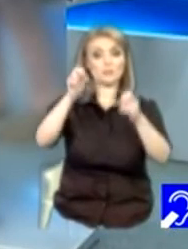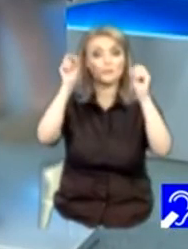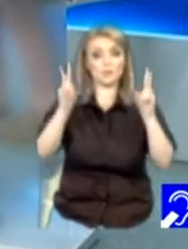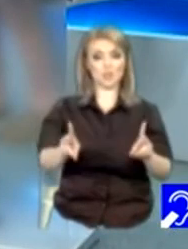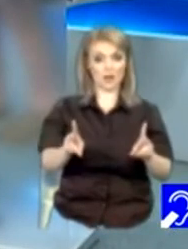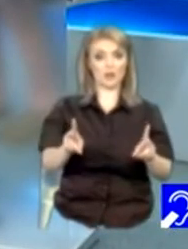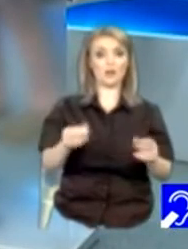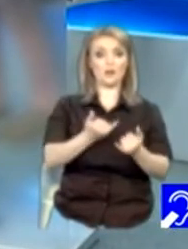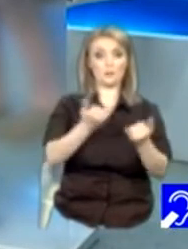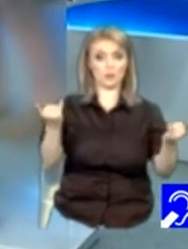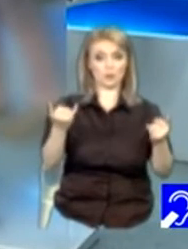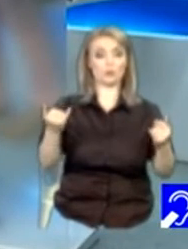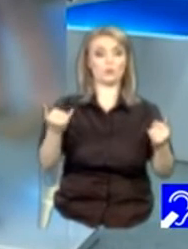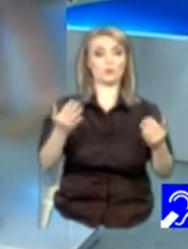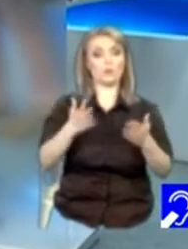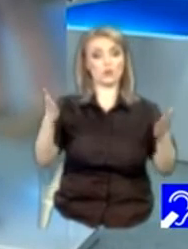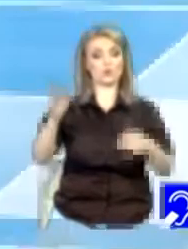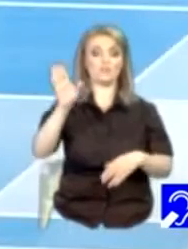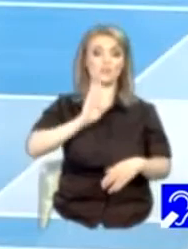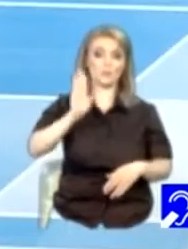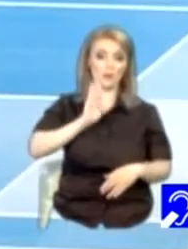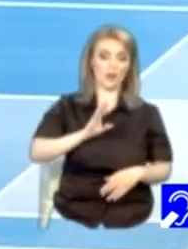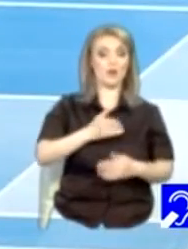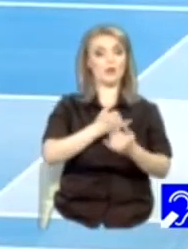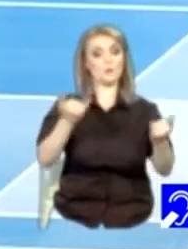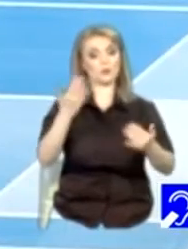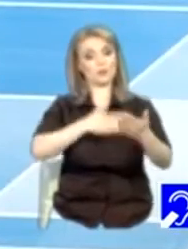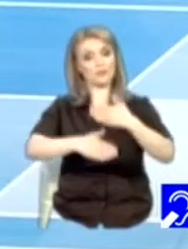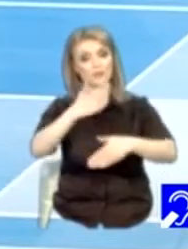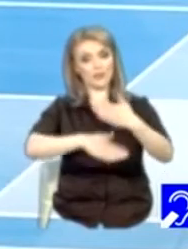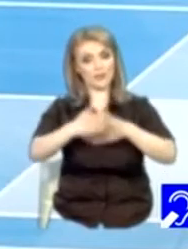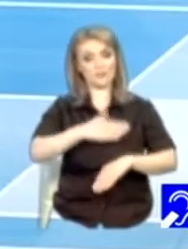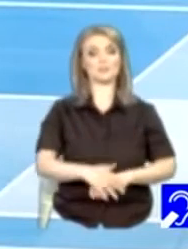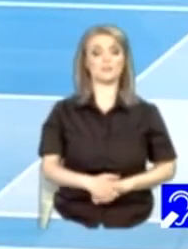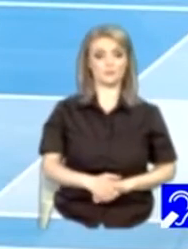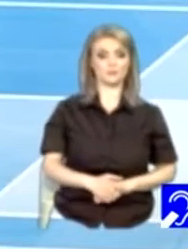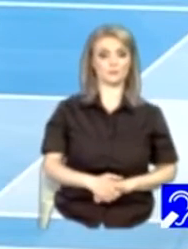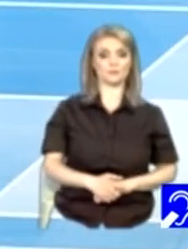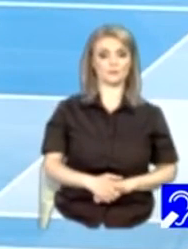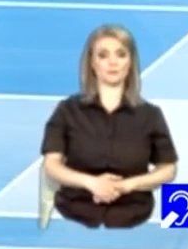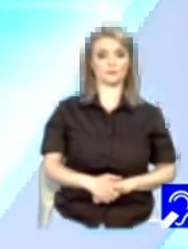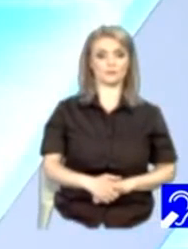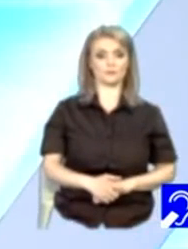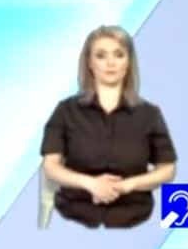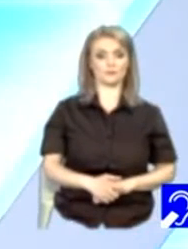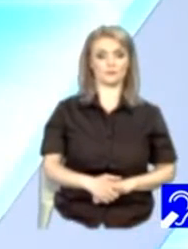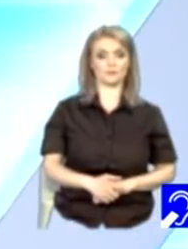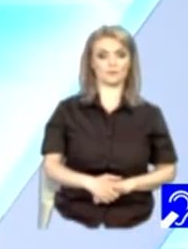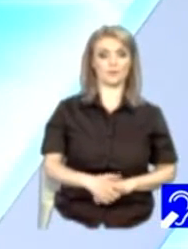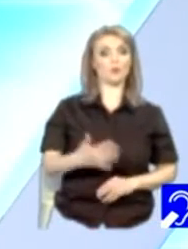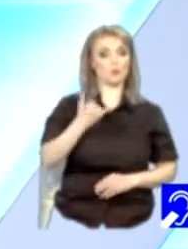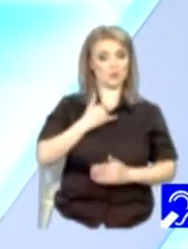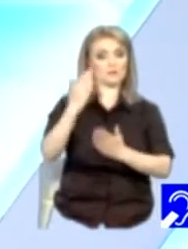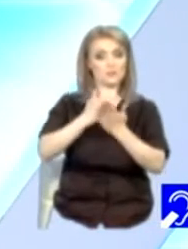pentru aceste categorii, pentru femei, pentru persoane cu dizabilități? Da, femeile reprezintă un potențial